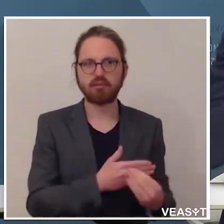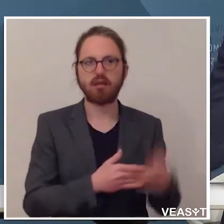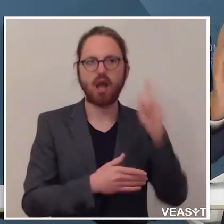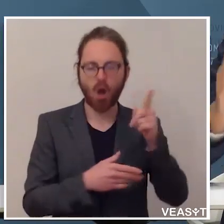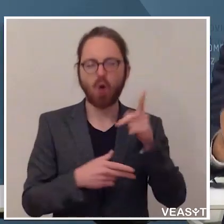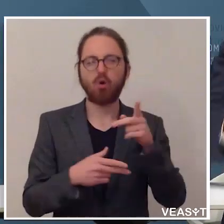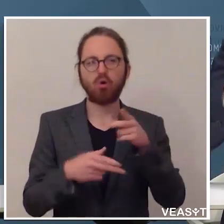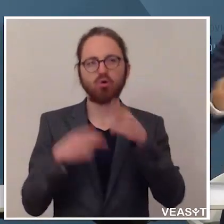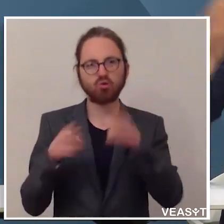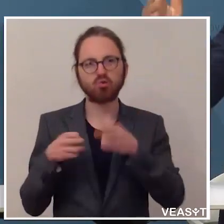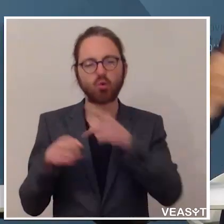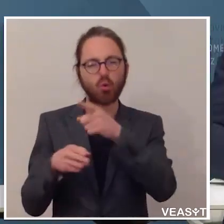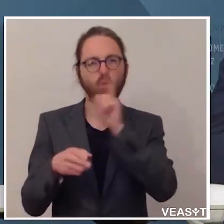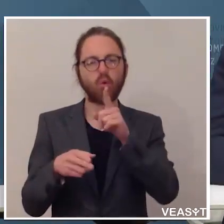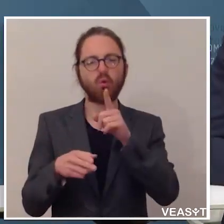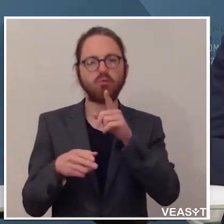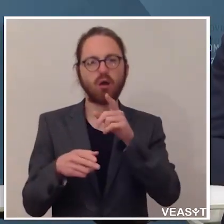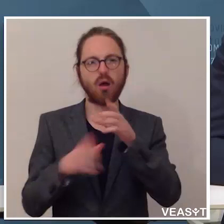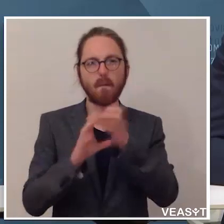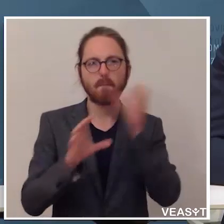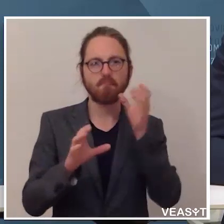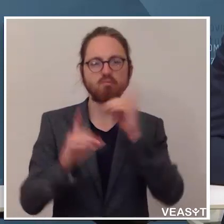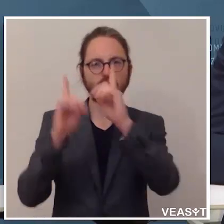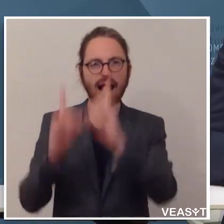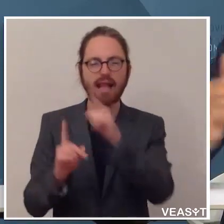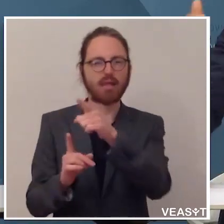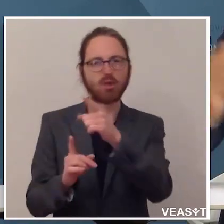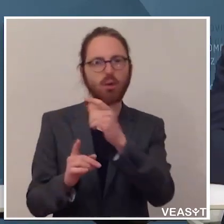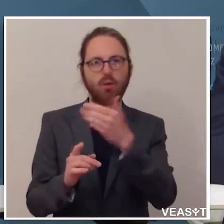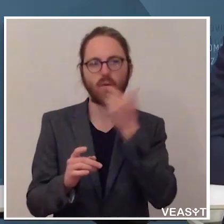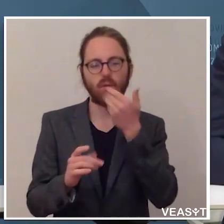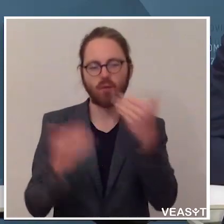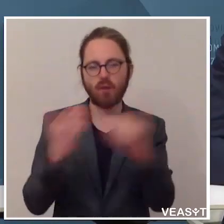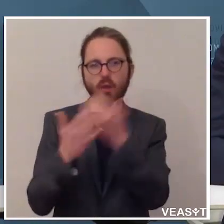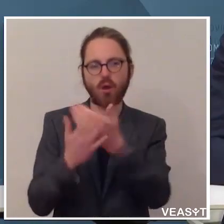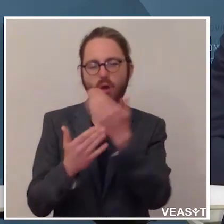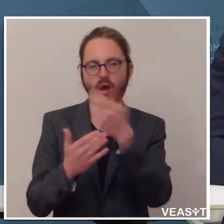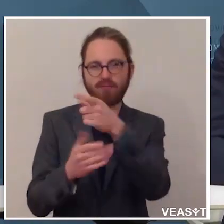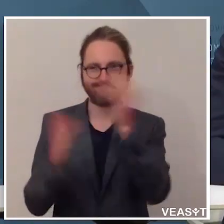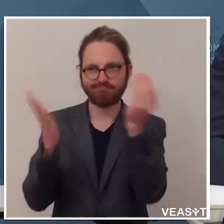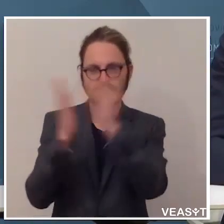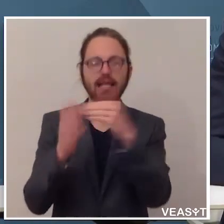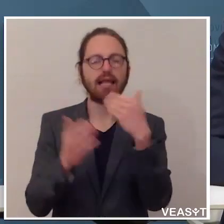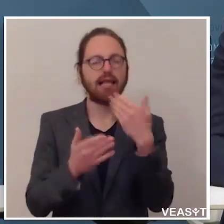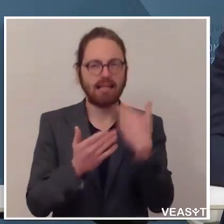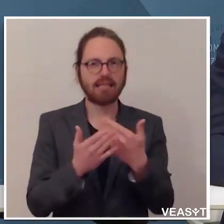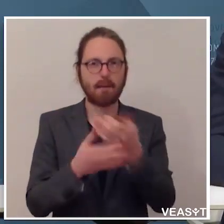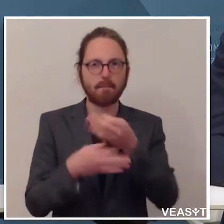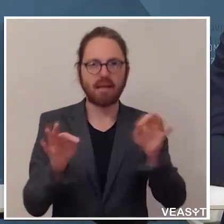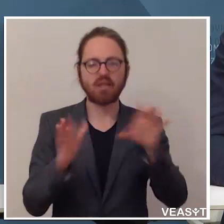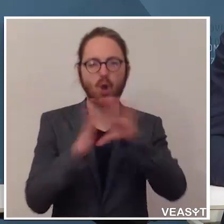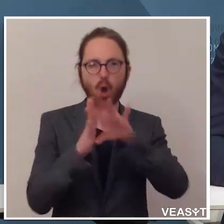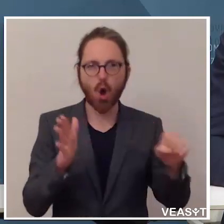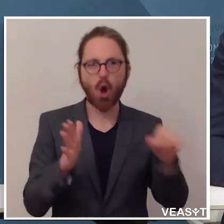natürlich nicht immer aktuell, weil wir eben die Dienste jetzt sukzessive wieder hochfahren werden. Also einfach online auf